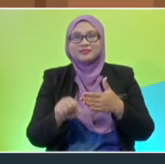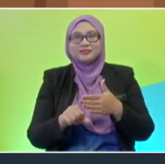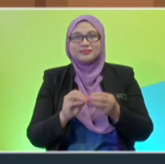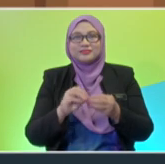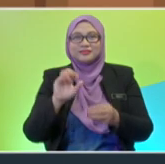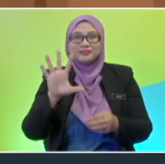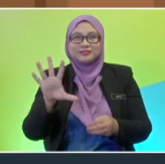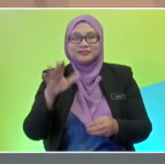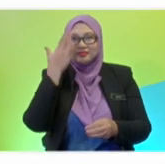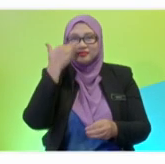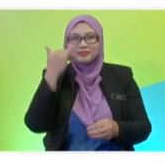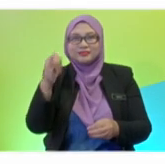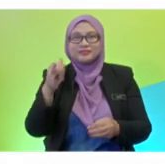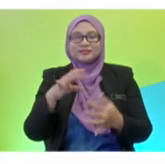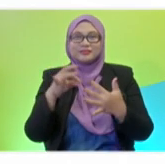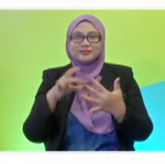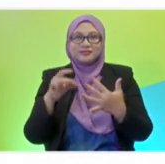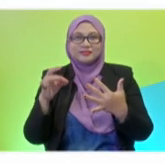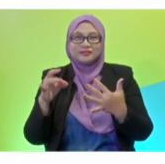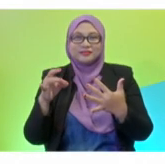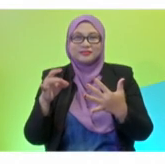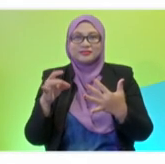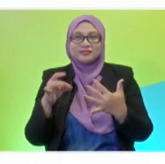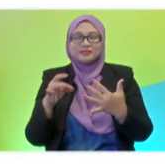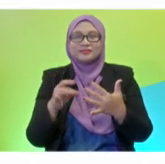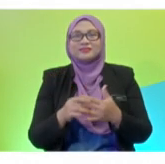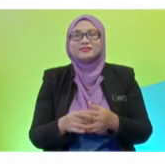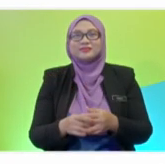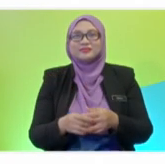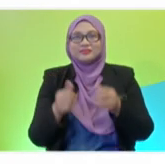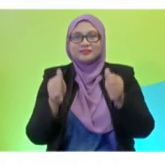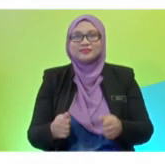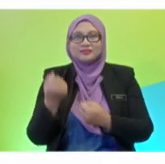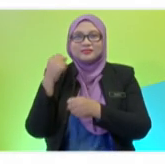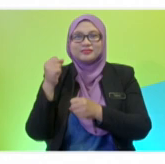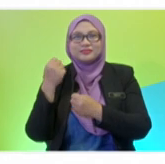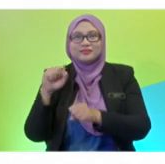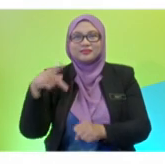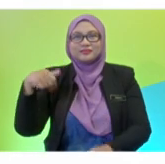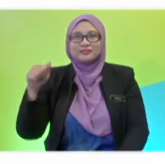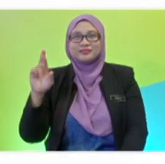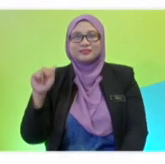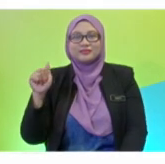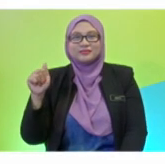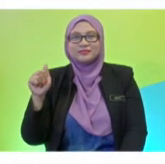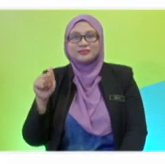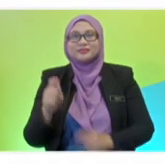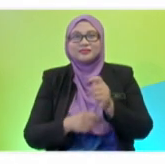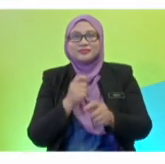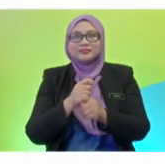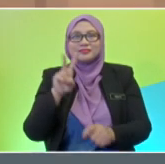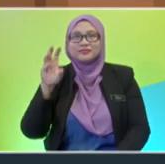Mengapakah beliau terpilih sebagai atlet para lelaki terbaik Asia pada tahun 2018 Oke